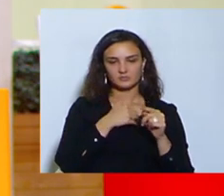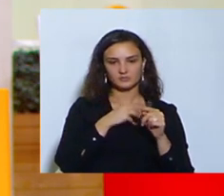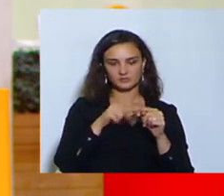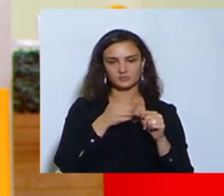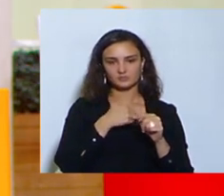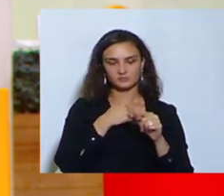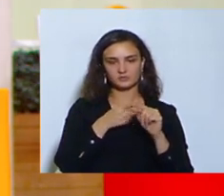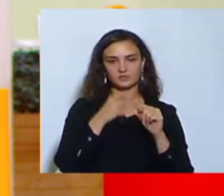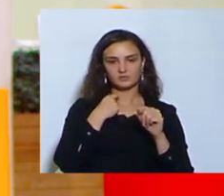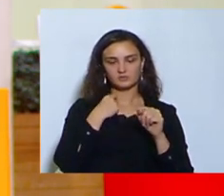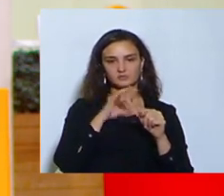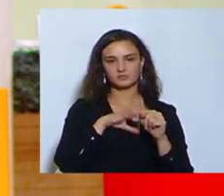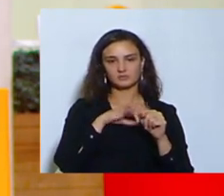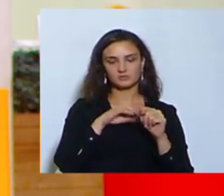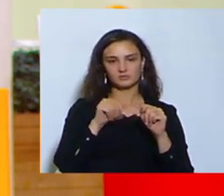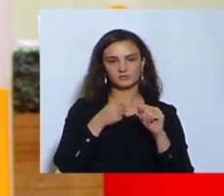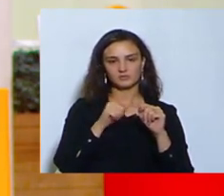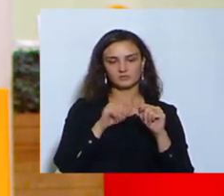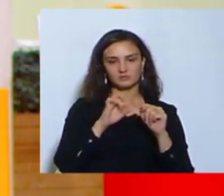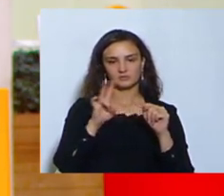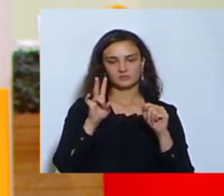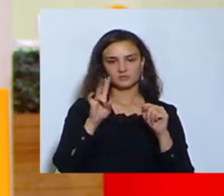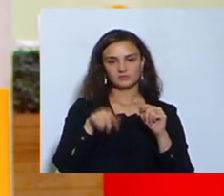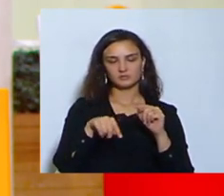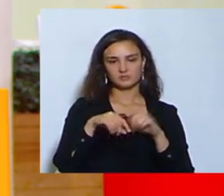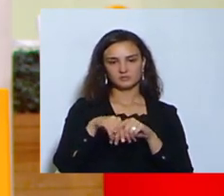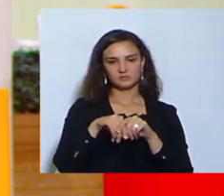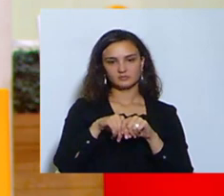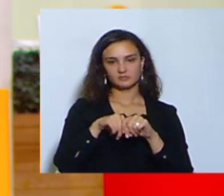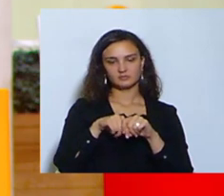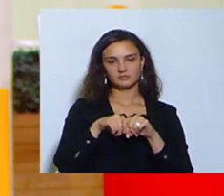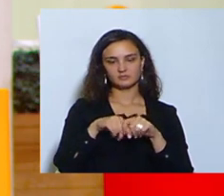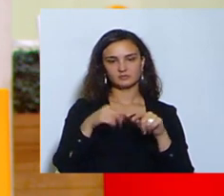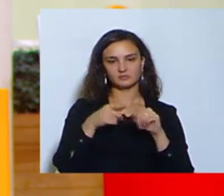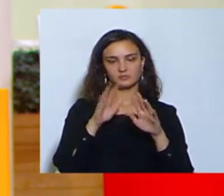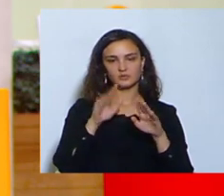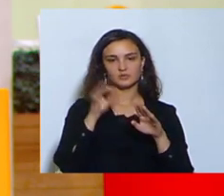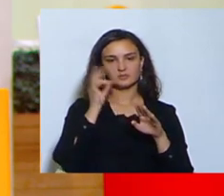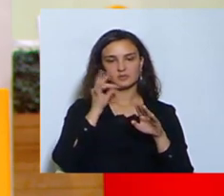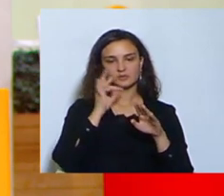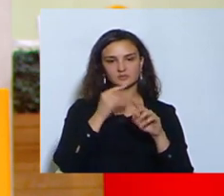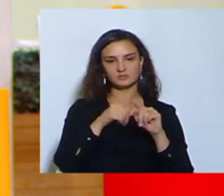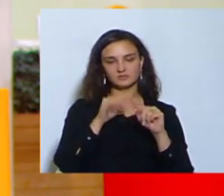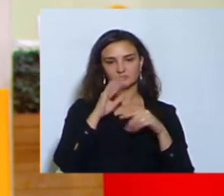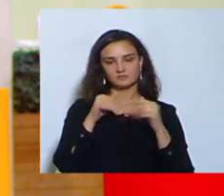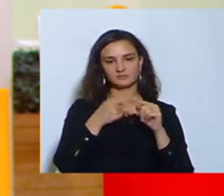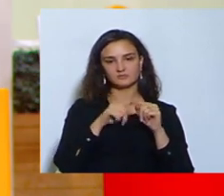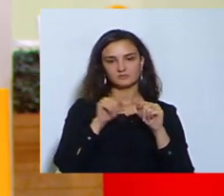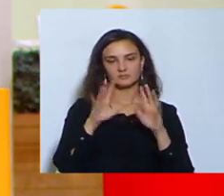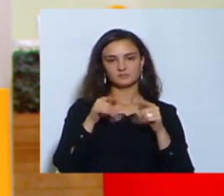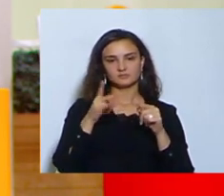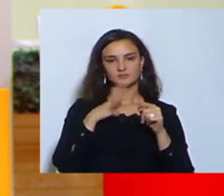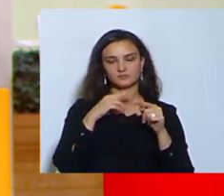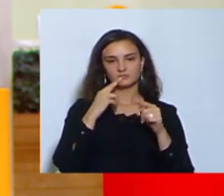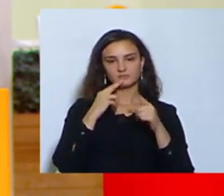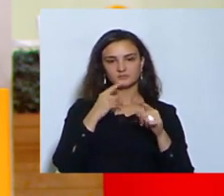გაუჩნდა მისწრაფება ალკოჰოლის მოხმარებისაკენ, ან გაუჩნდა არანორმალური ტოლა მხოლოდ ტკბილეულის მიმართ და ასე შემდეგ. ასეთ შემთხვევაში უნდა